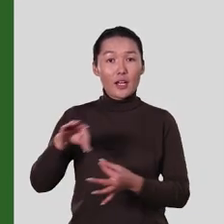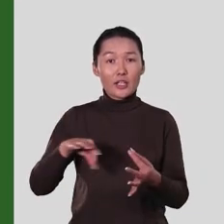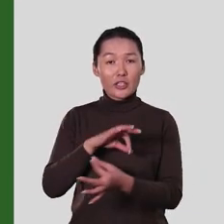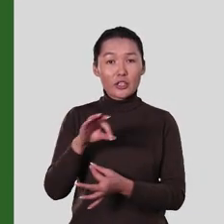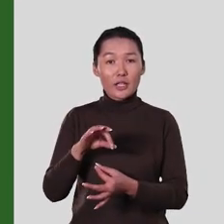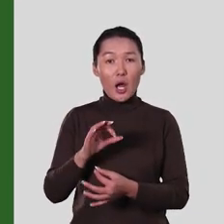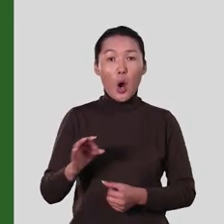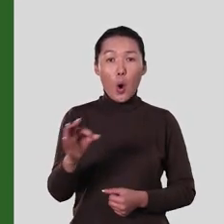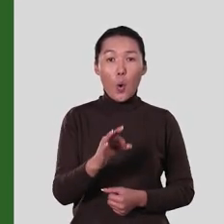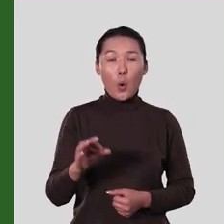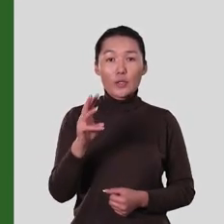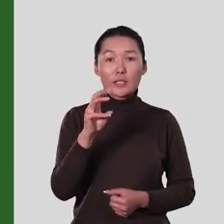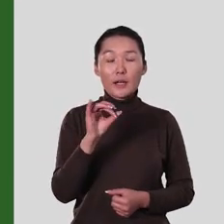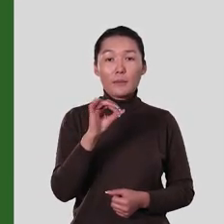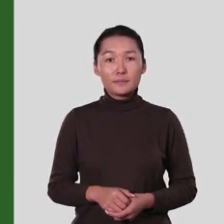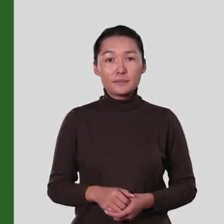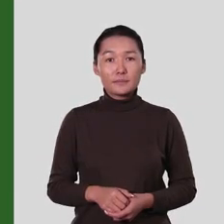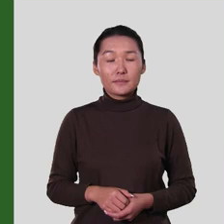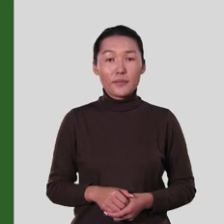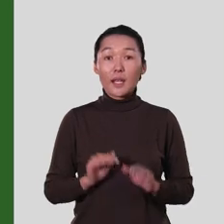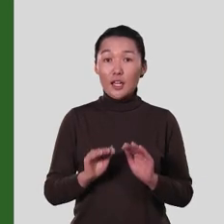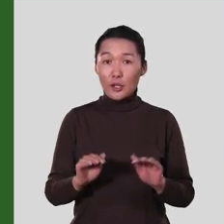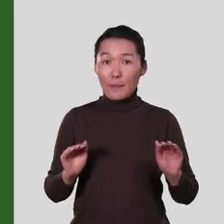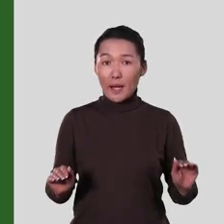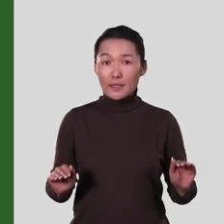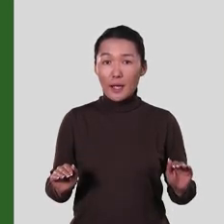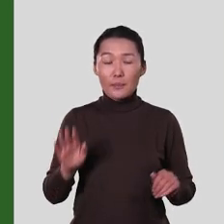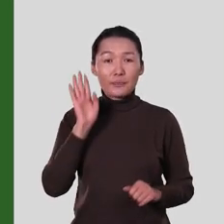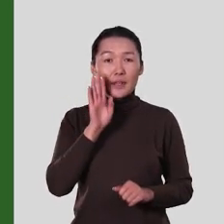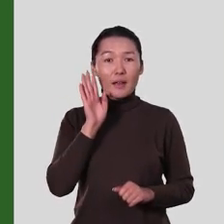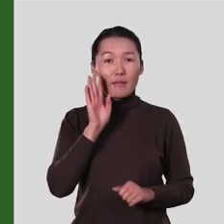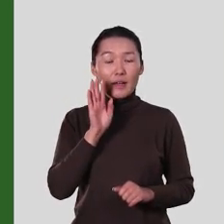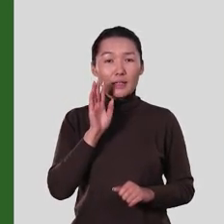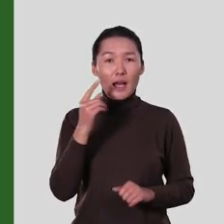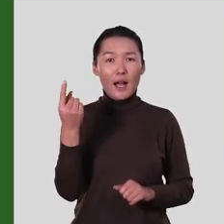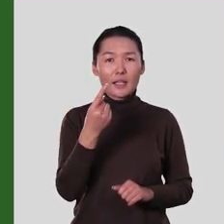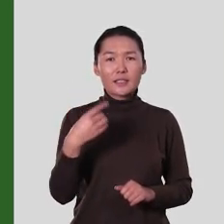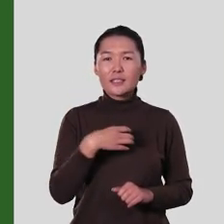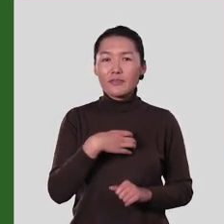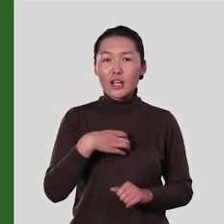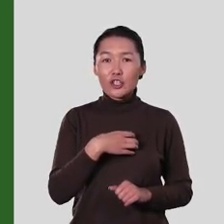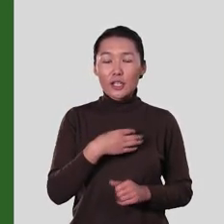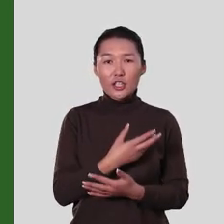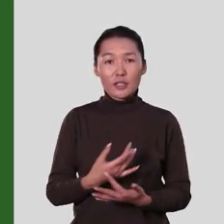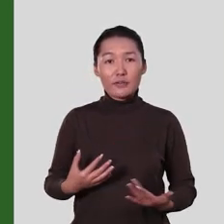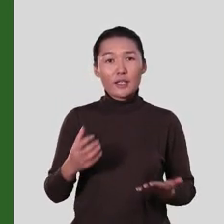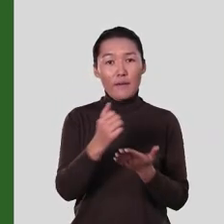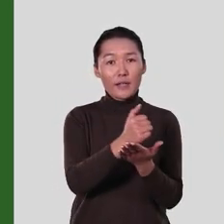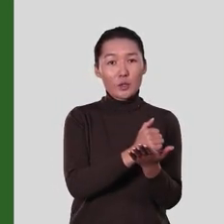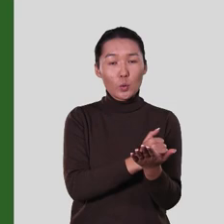Лишнее озеро Мерсбахера. Ребята, вода – один из важнейших видов